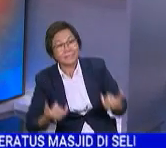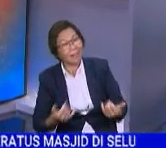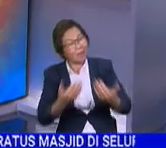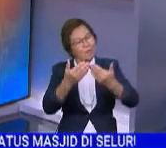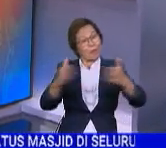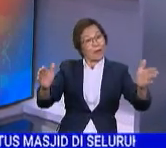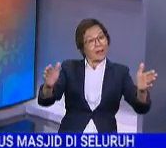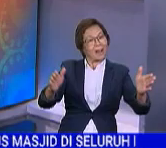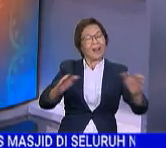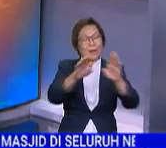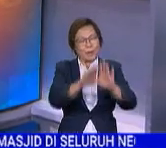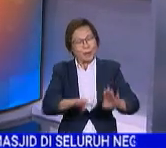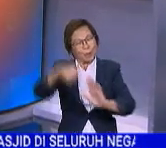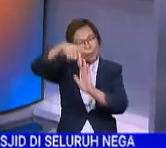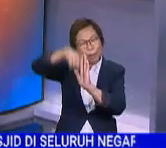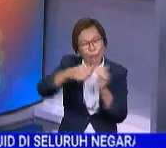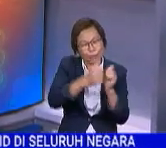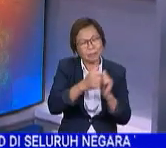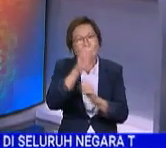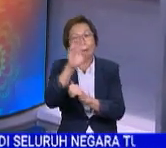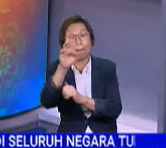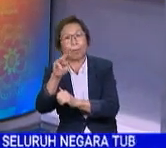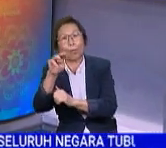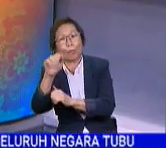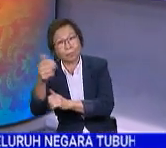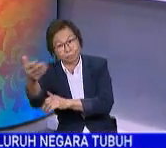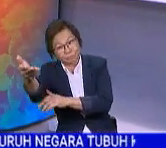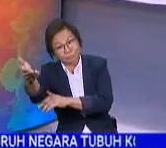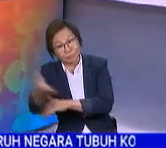139-148 juta bersama bomawikata